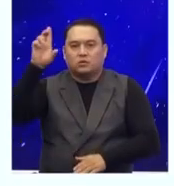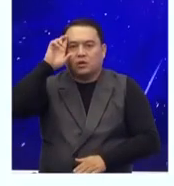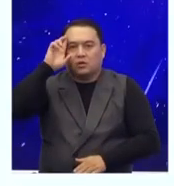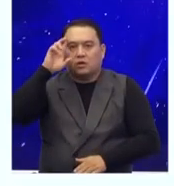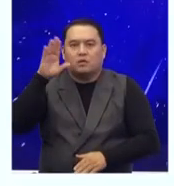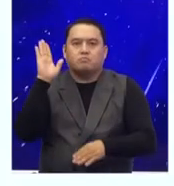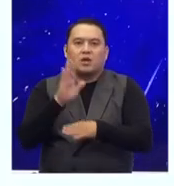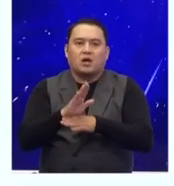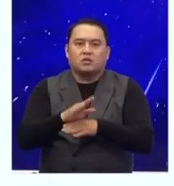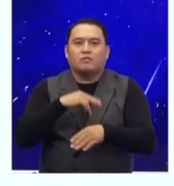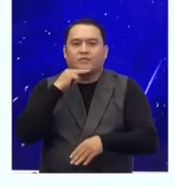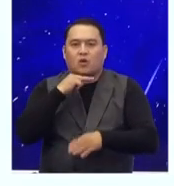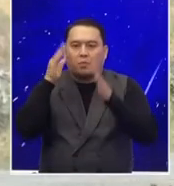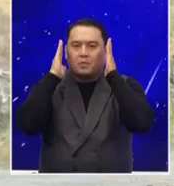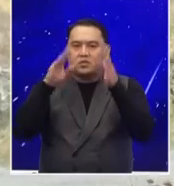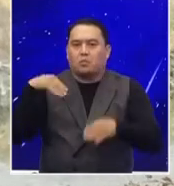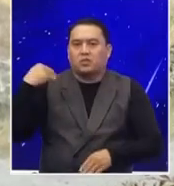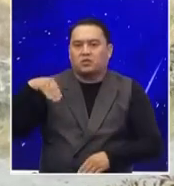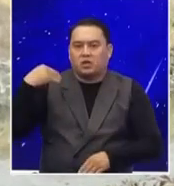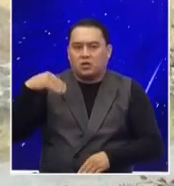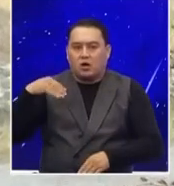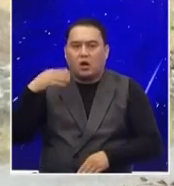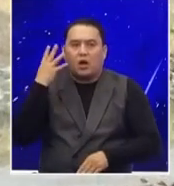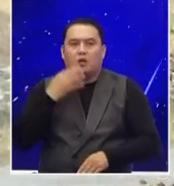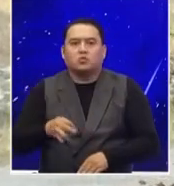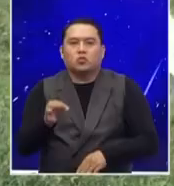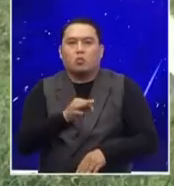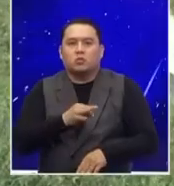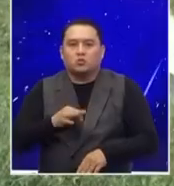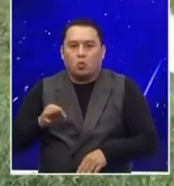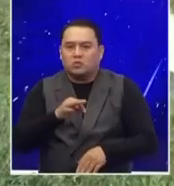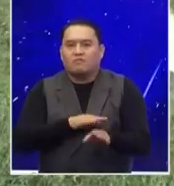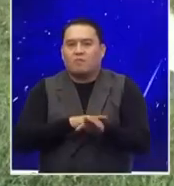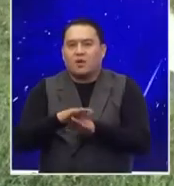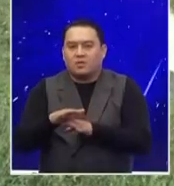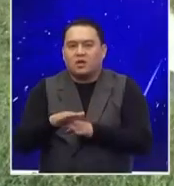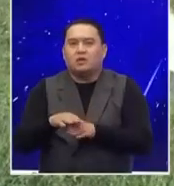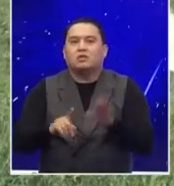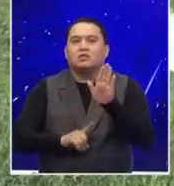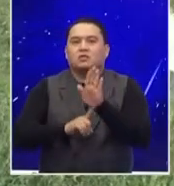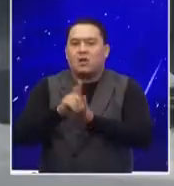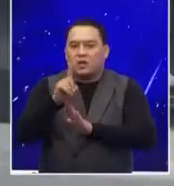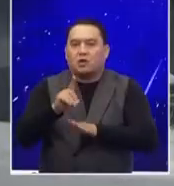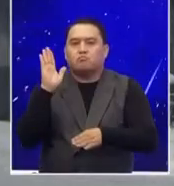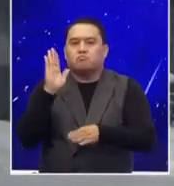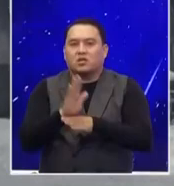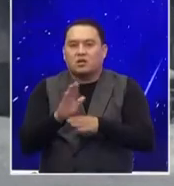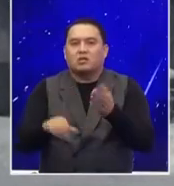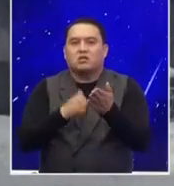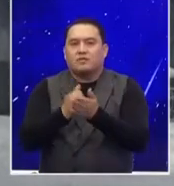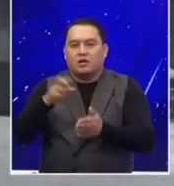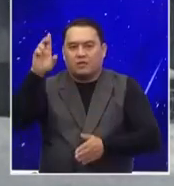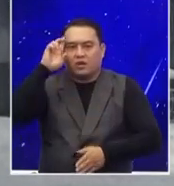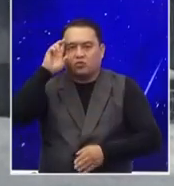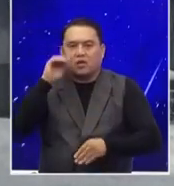в своем послании уделил особое внимание Касым-Жомарт Токаев. В Алматинской области уже начата реализация задачи,